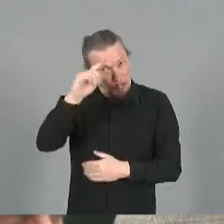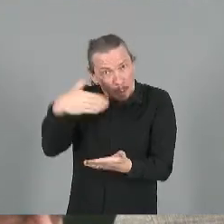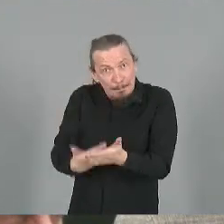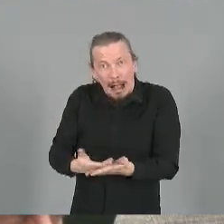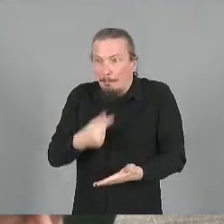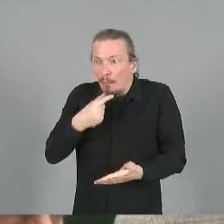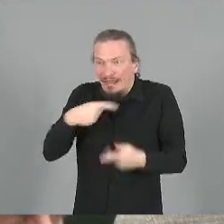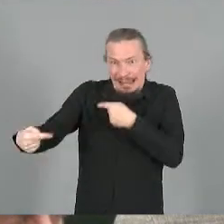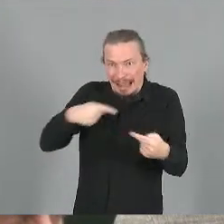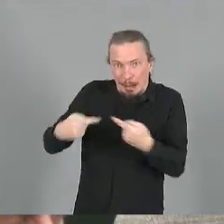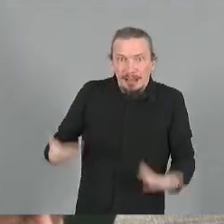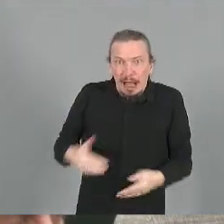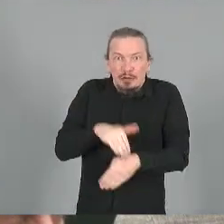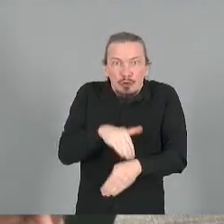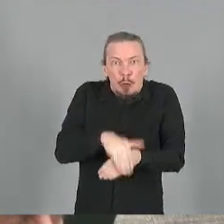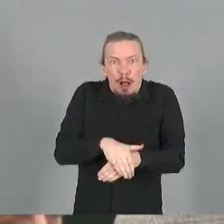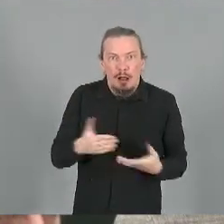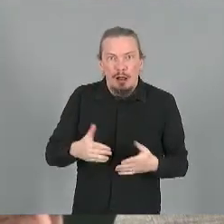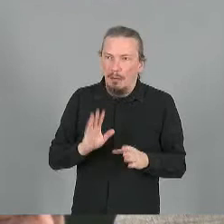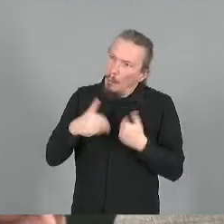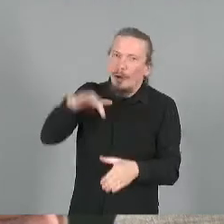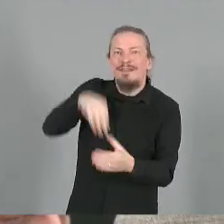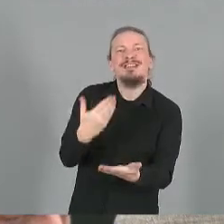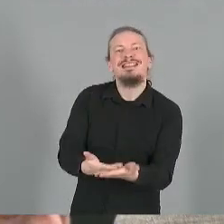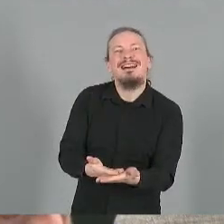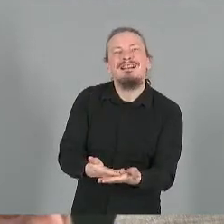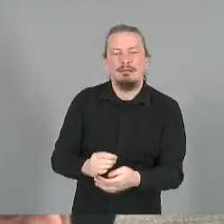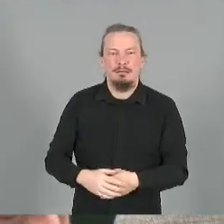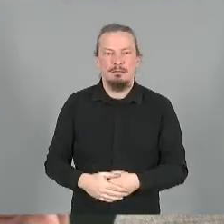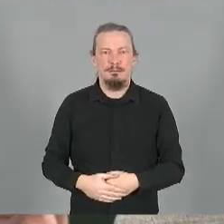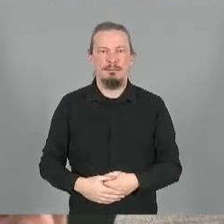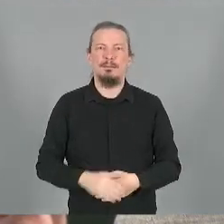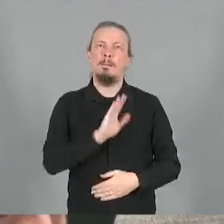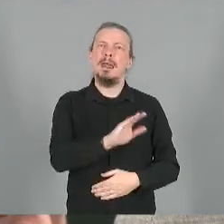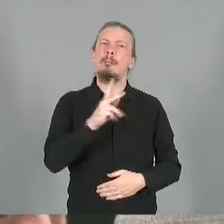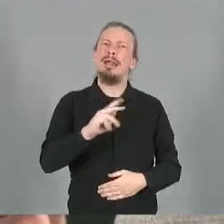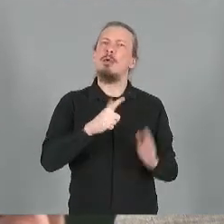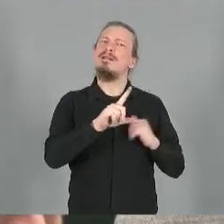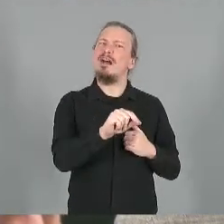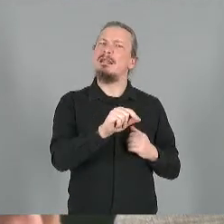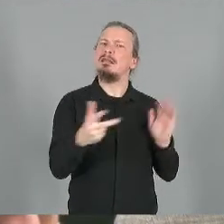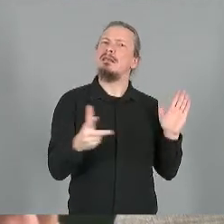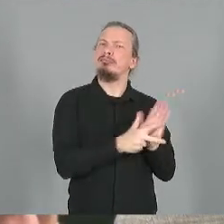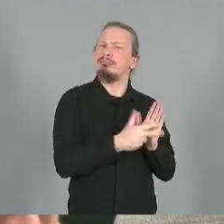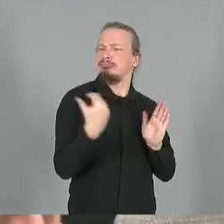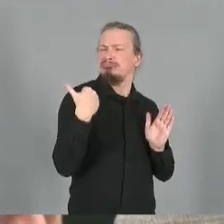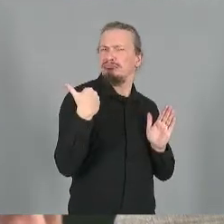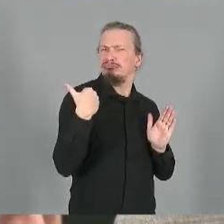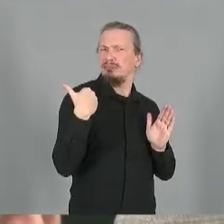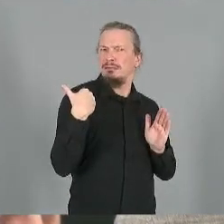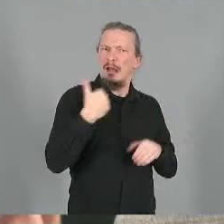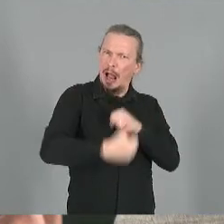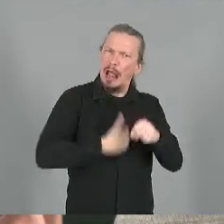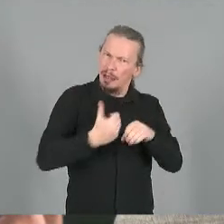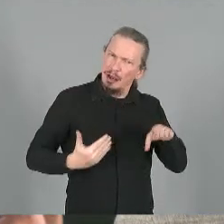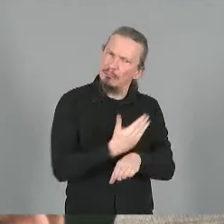Conseil métropolitain ce soir en le soumettant au vote ? Le BP 2020 a été adopté par cette Assemblée en tout début de mandat, alors que l'année était déjà